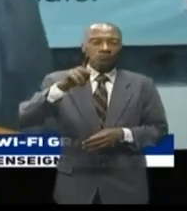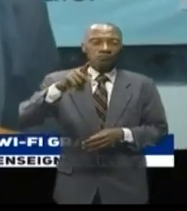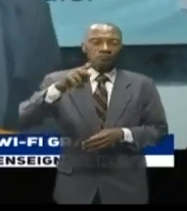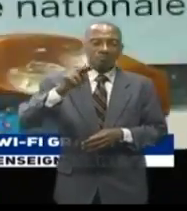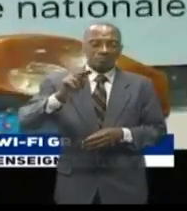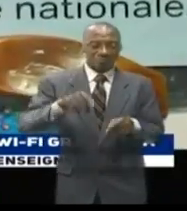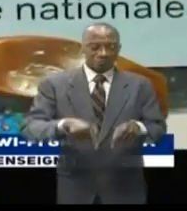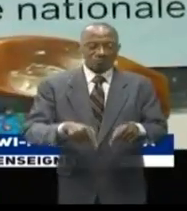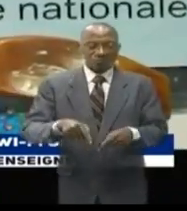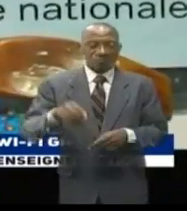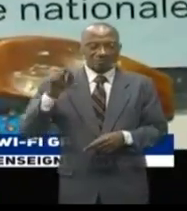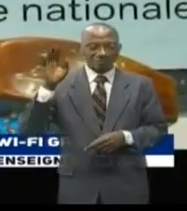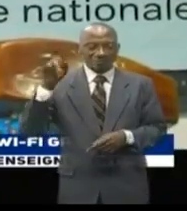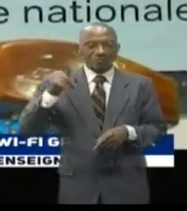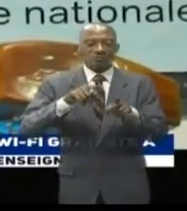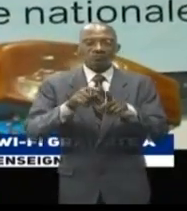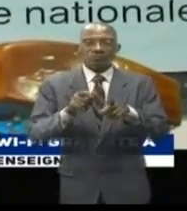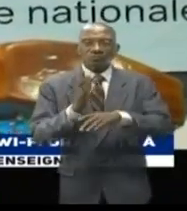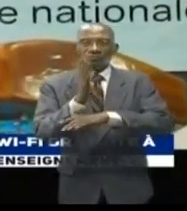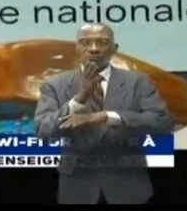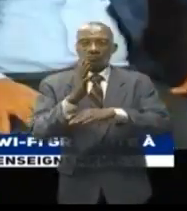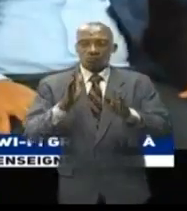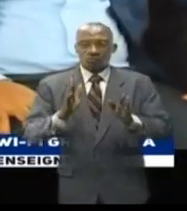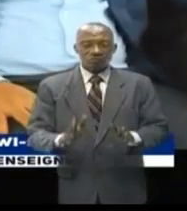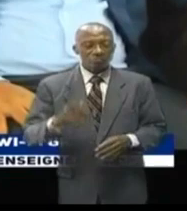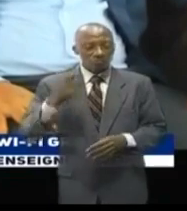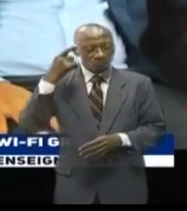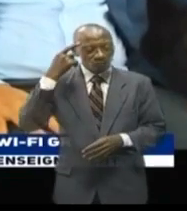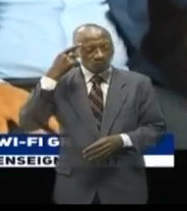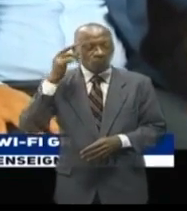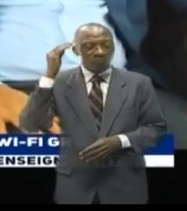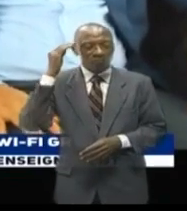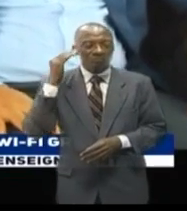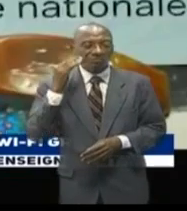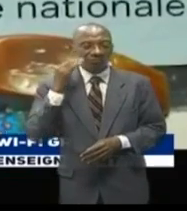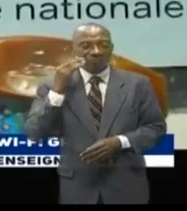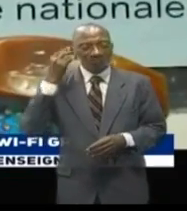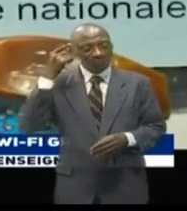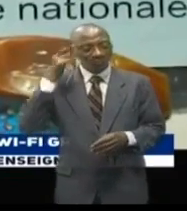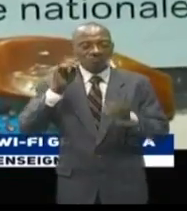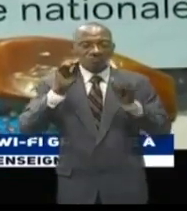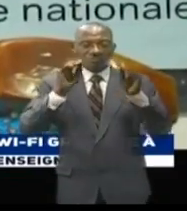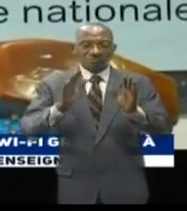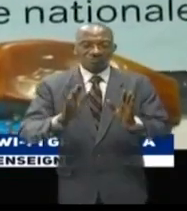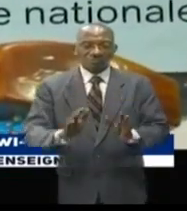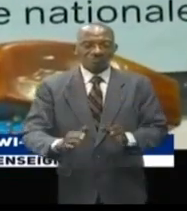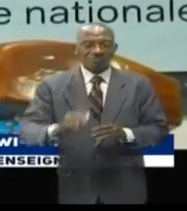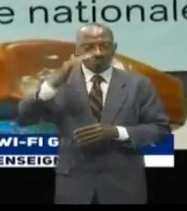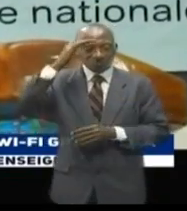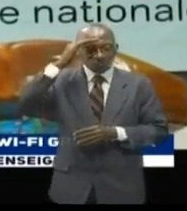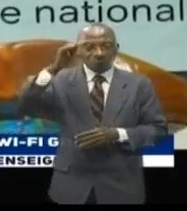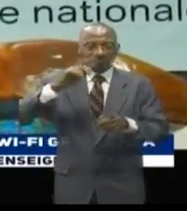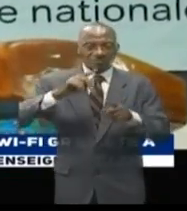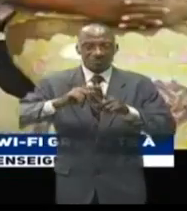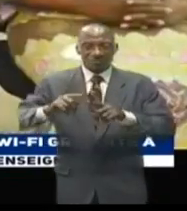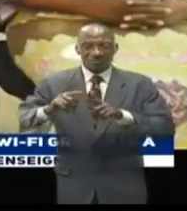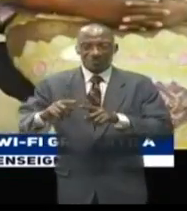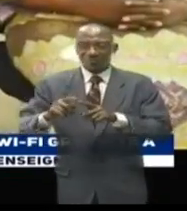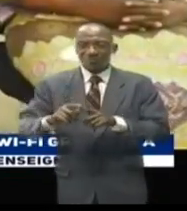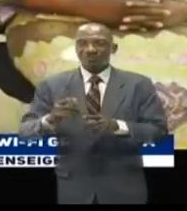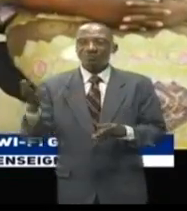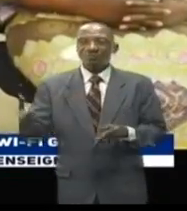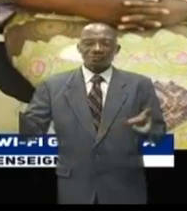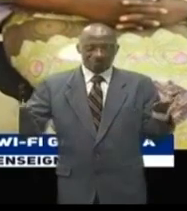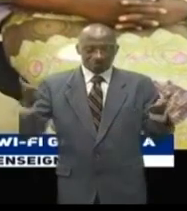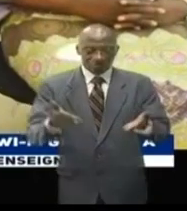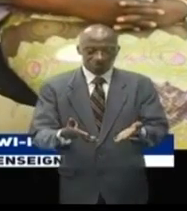Kane et les conseillers du ministre de l'enseignement supérieur universitaire en charge d'une numérique les professeurs osaient massifim a eu lieu le 7